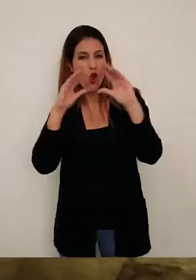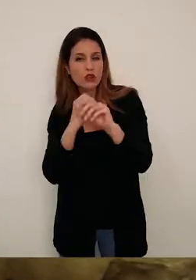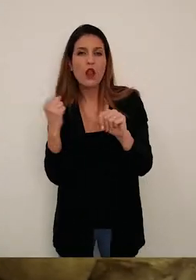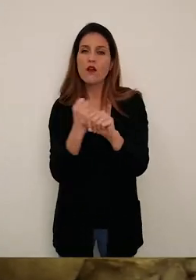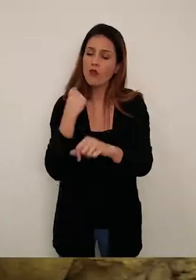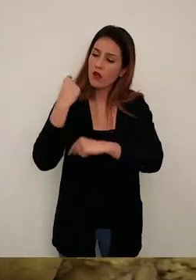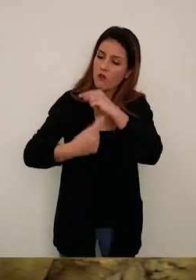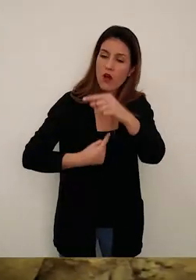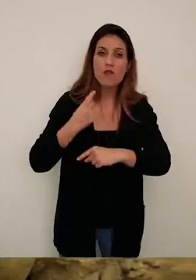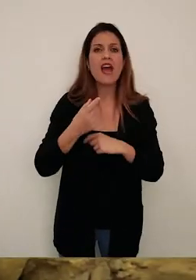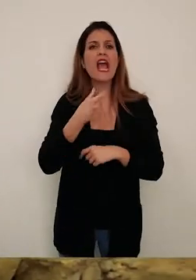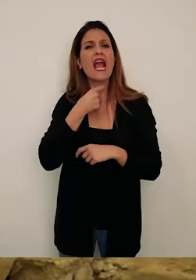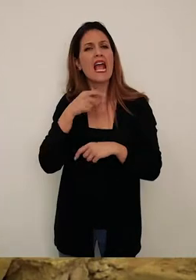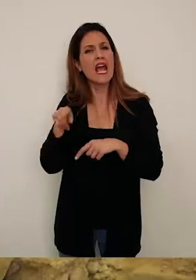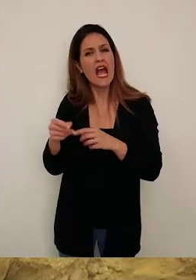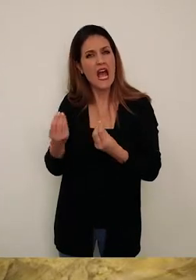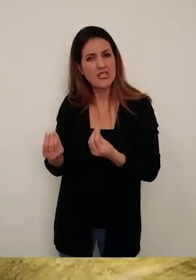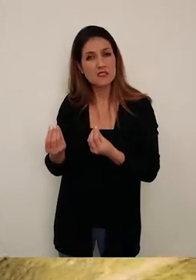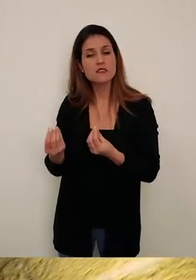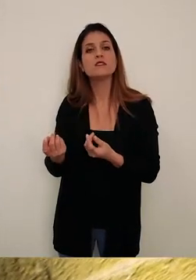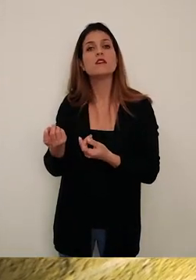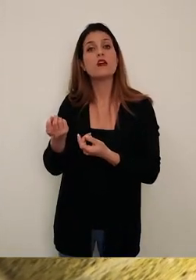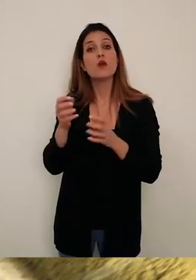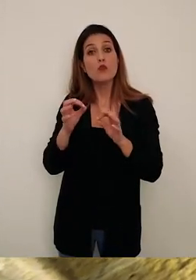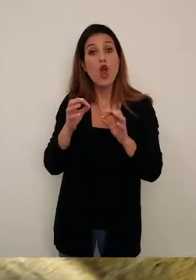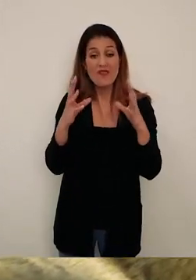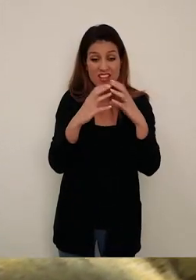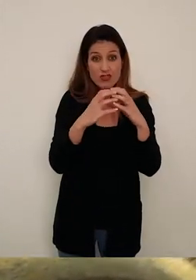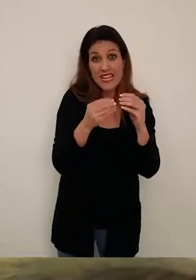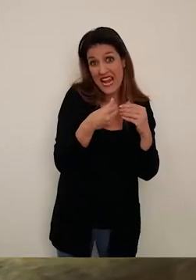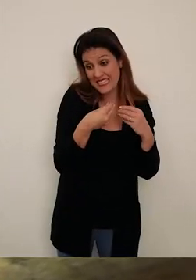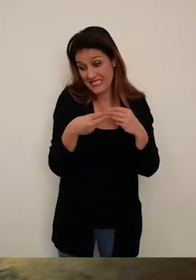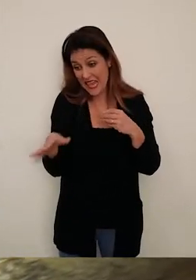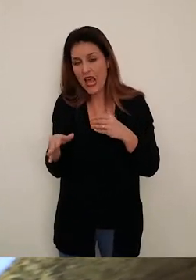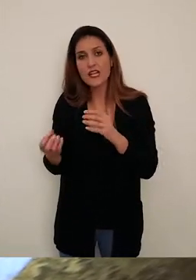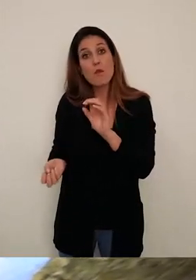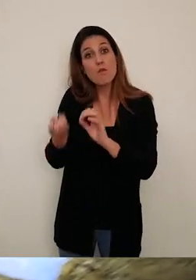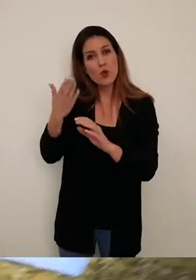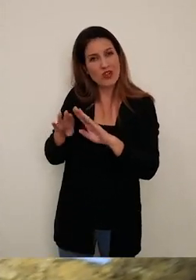dalla combustione di scarti vegetali lavorati all'interno di una caldaia seminterrata.